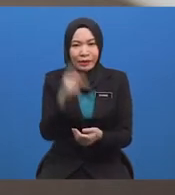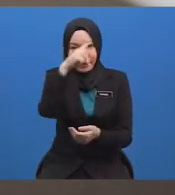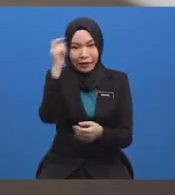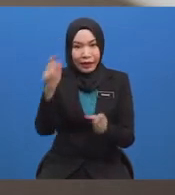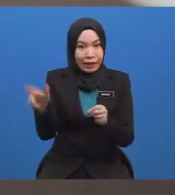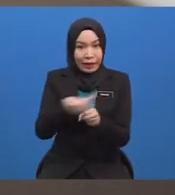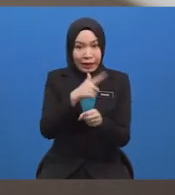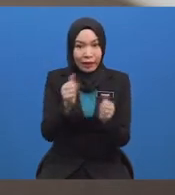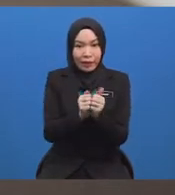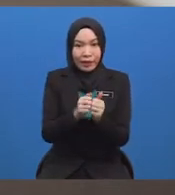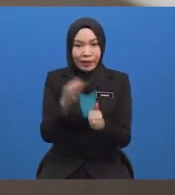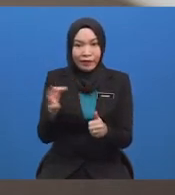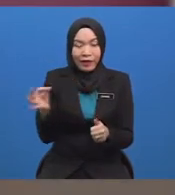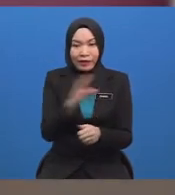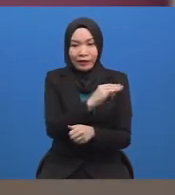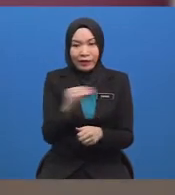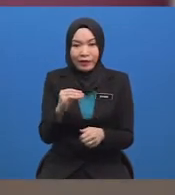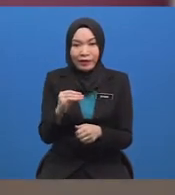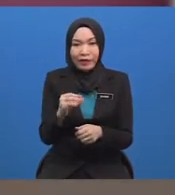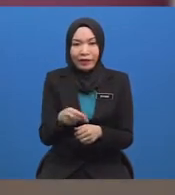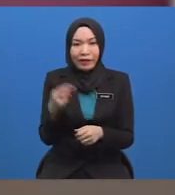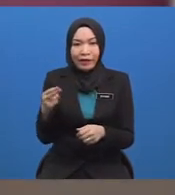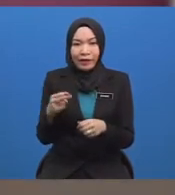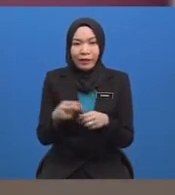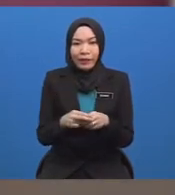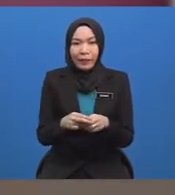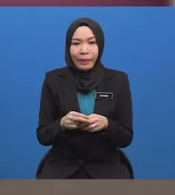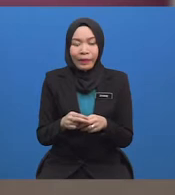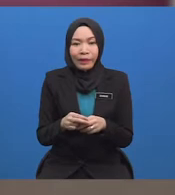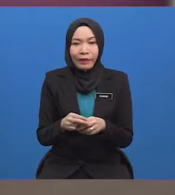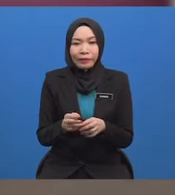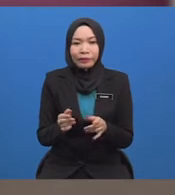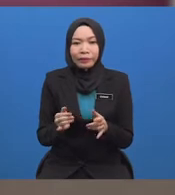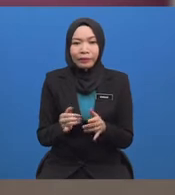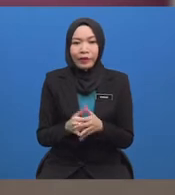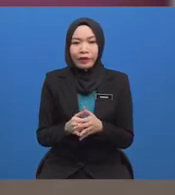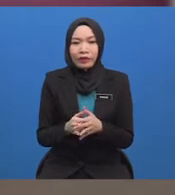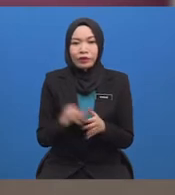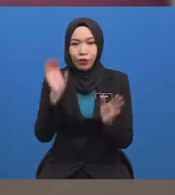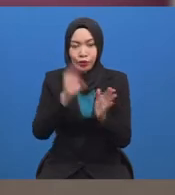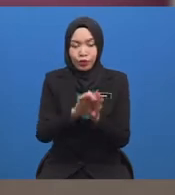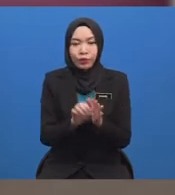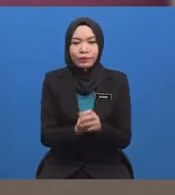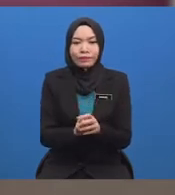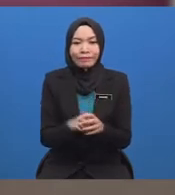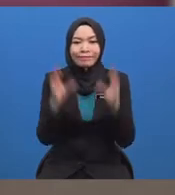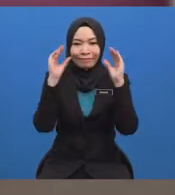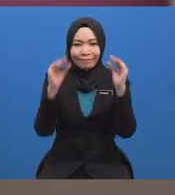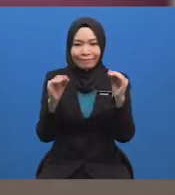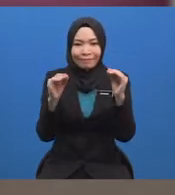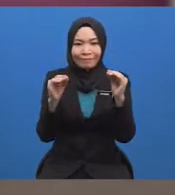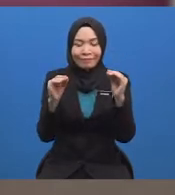uraian dan contoh Baiklah murid-murid chegou ingin mengemas kembali objektif